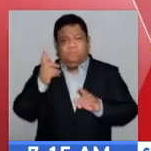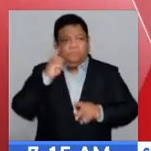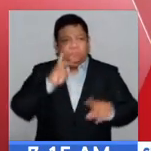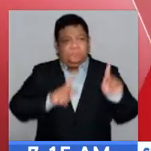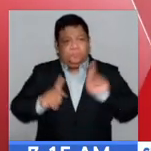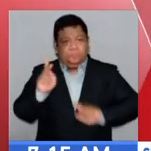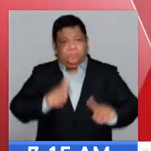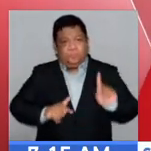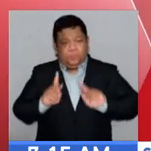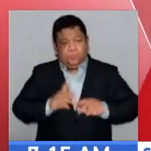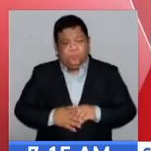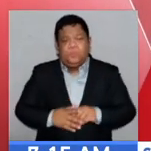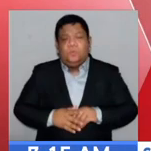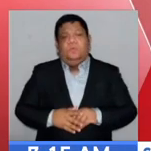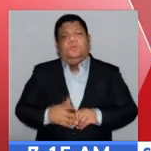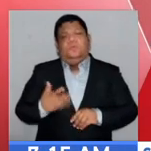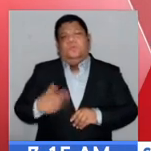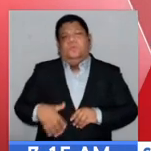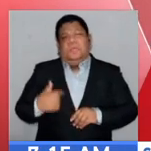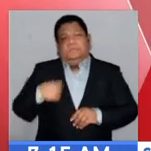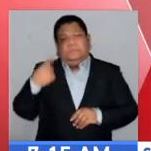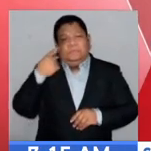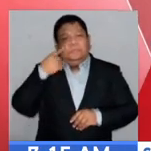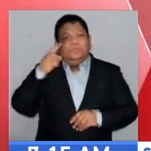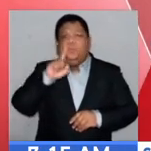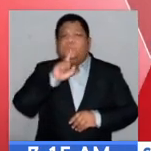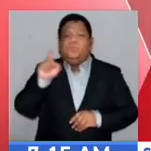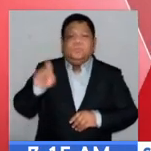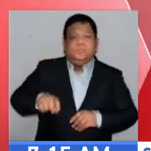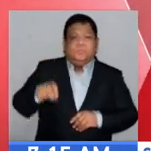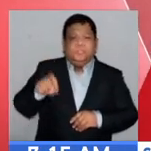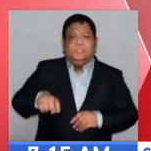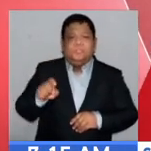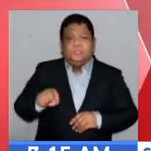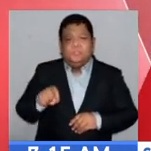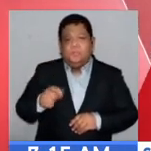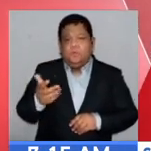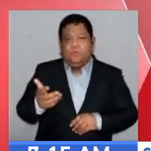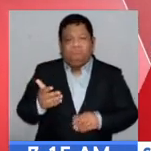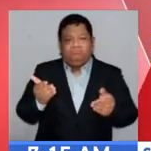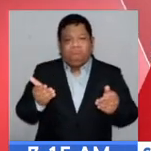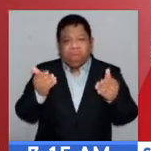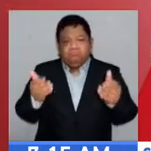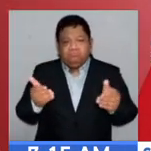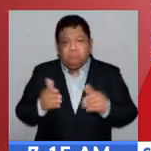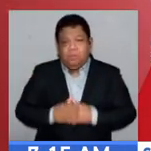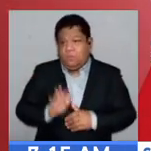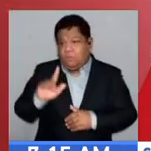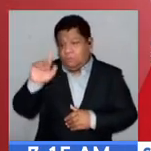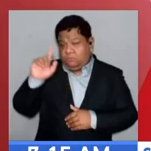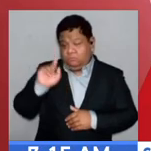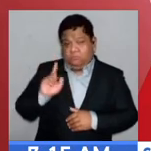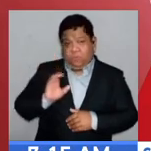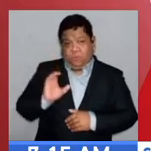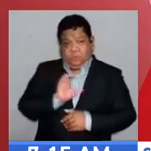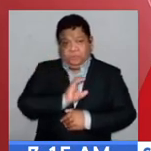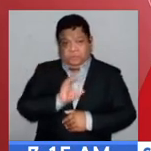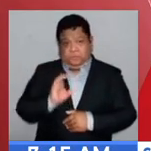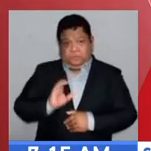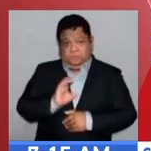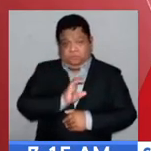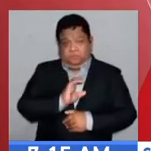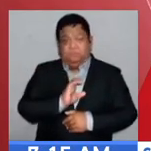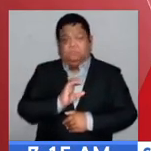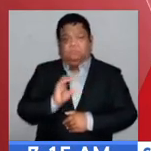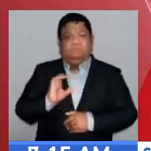ko kailangan talaga ng push, no? At ang Kongreso bilang isa Kongreso kasama rito